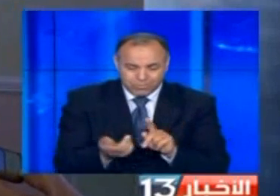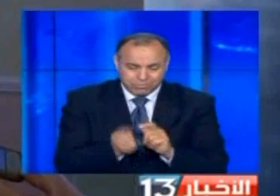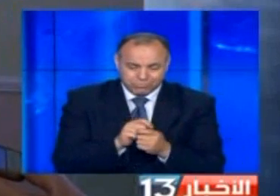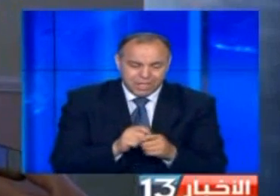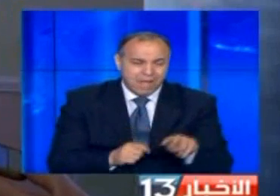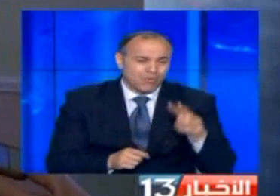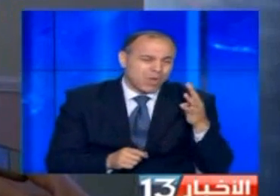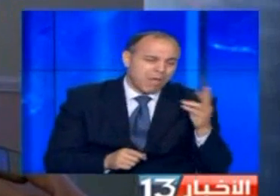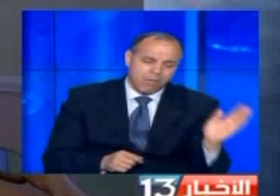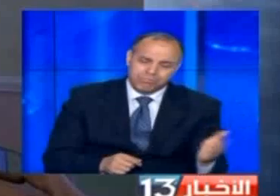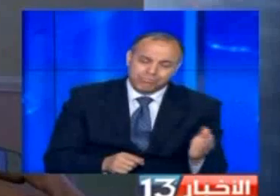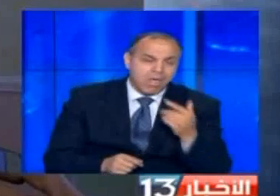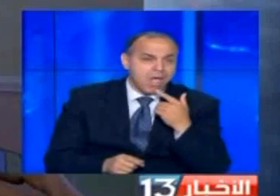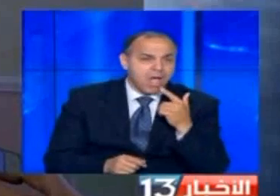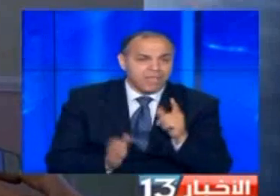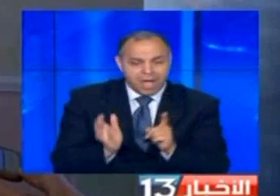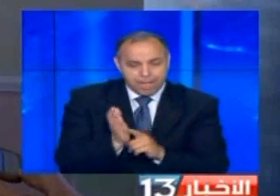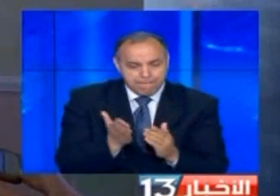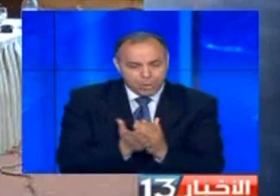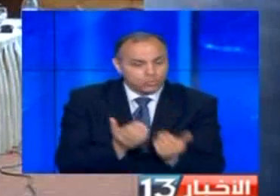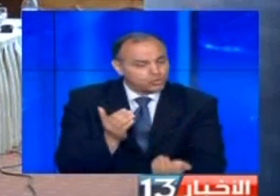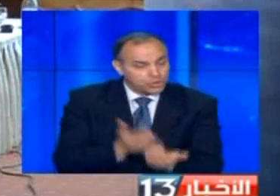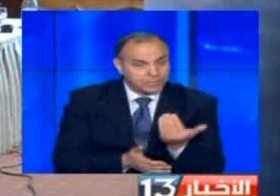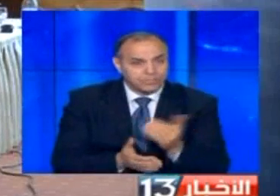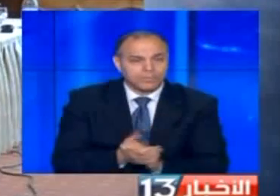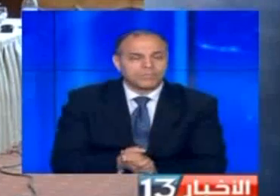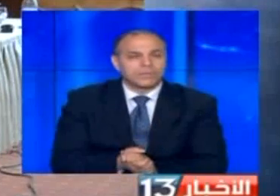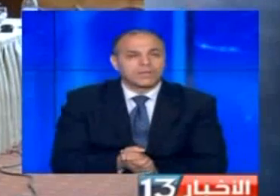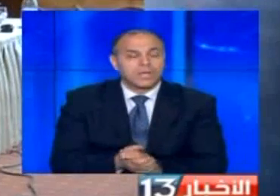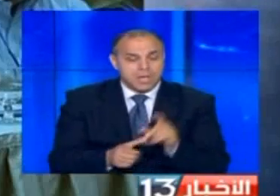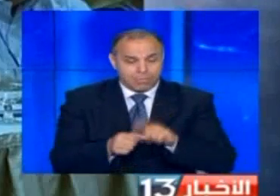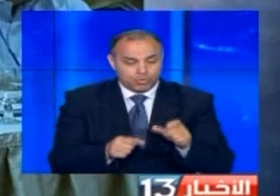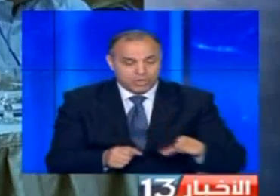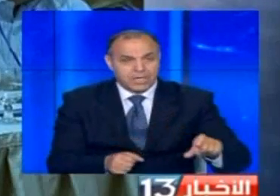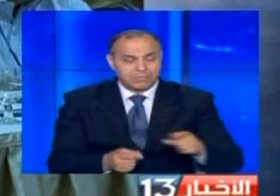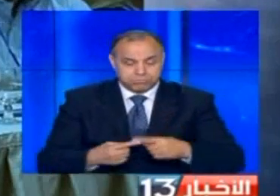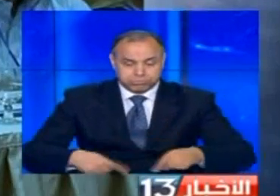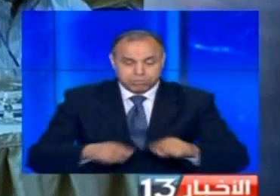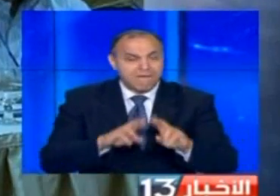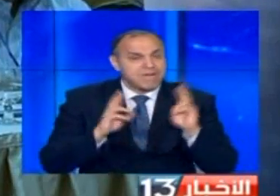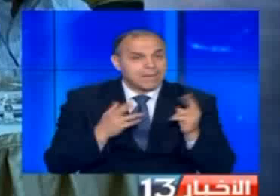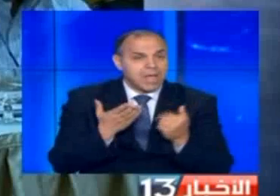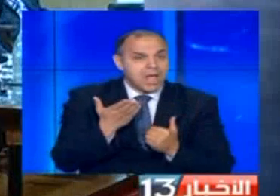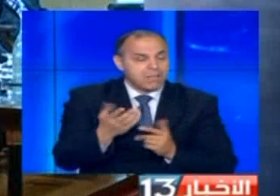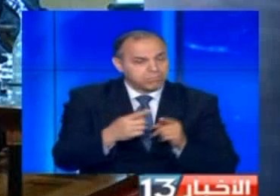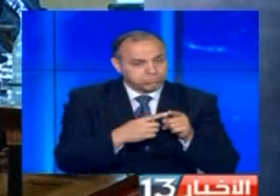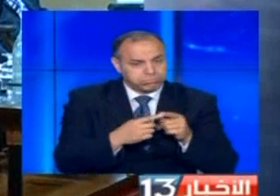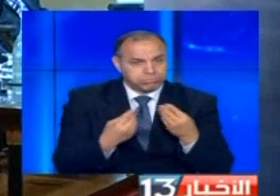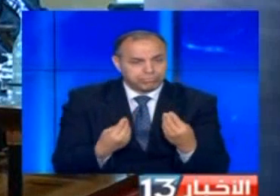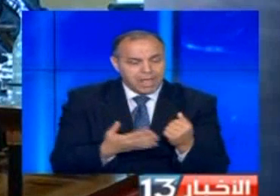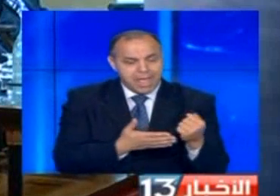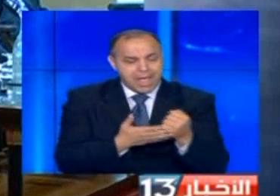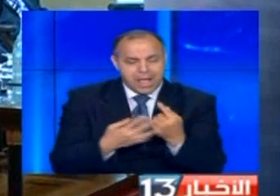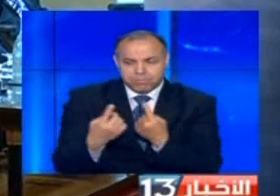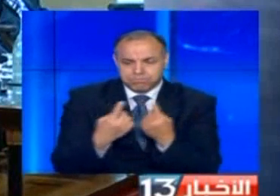2004 لكن اصدار مشروع جديد ويعتبر المشاركون في هذه الورشه الدوليه انها مؤشر جيد لتعزيز